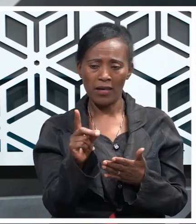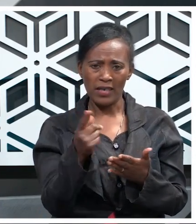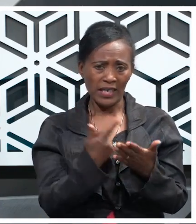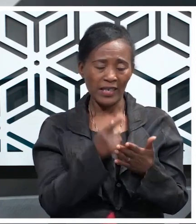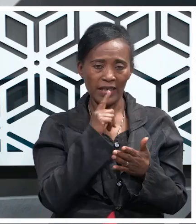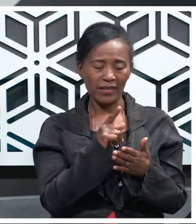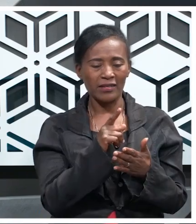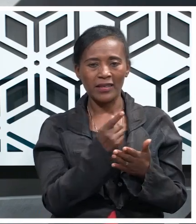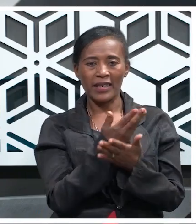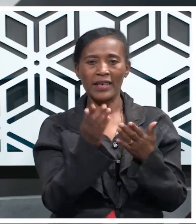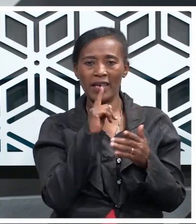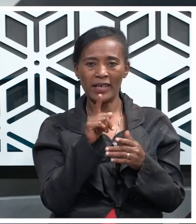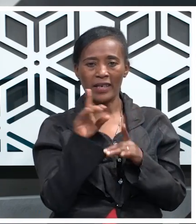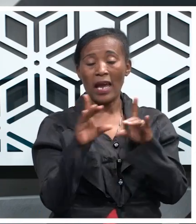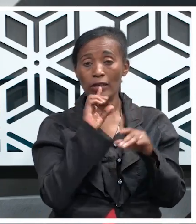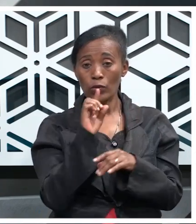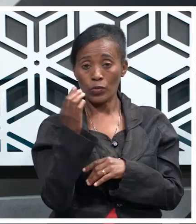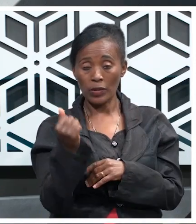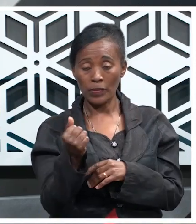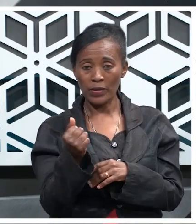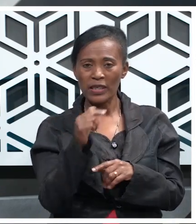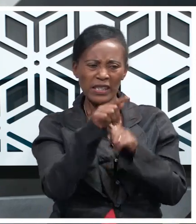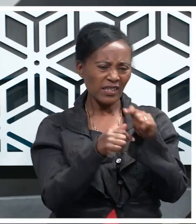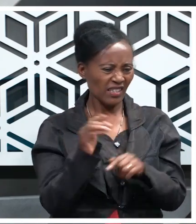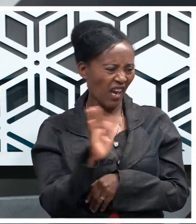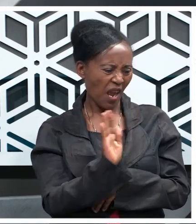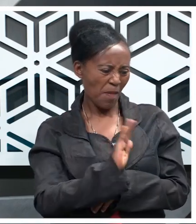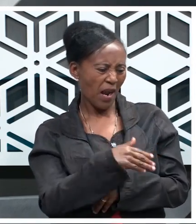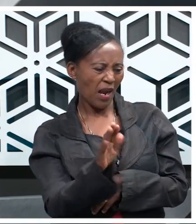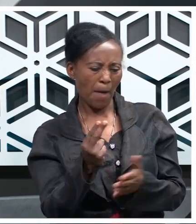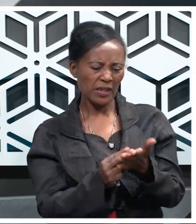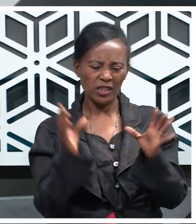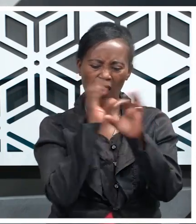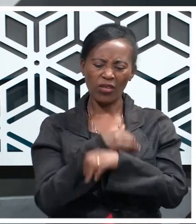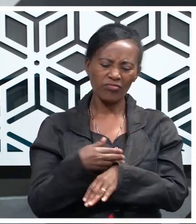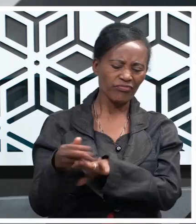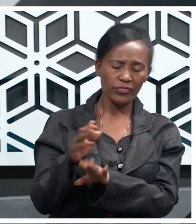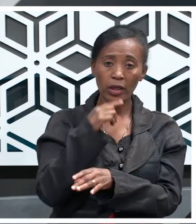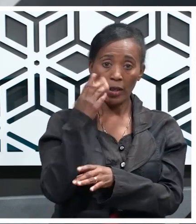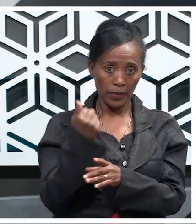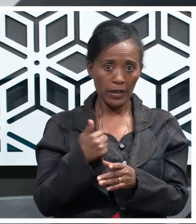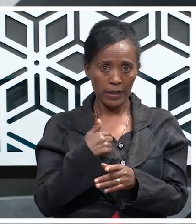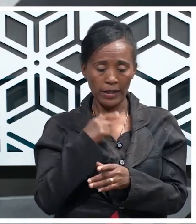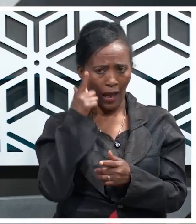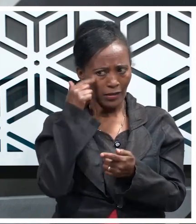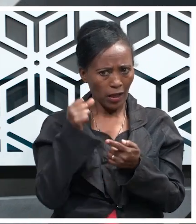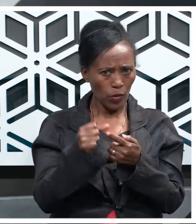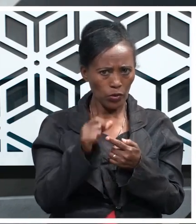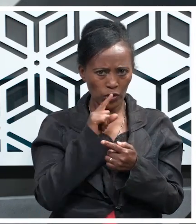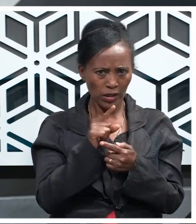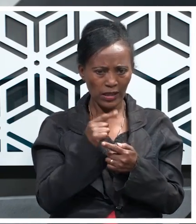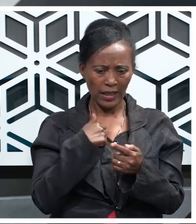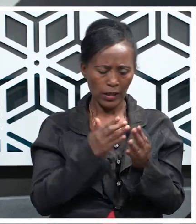ምናምን ስትይ አክሰስ ሺም ምናምን ነገር አናዘር ዴይ ተመለሽ ተብሎ ስትይጂ አይ በቃ በጀት አልቋል ተብሎ ትመለሻለሽ ኢቭን እኔ ትዝ